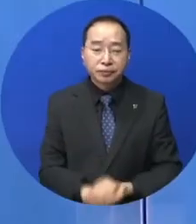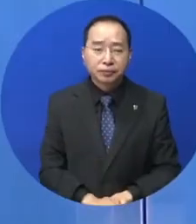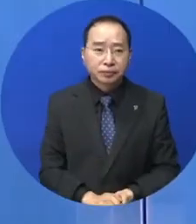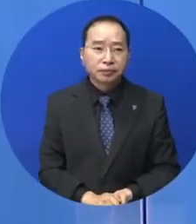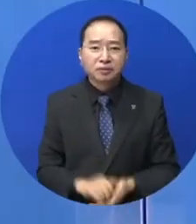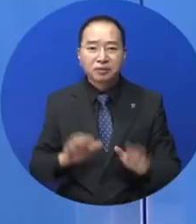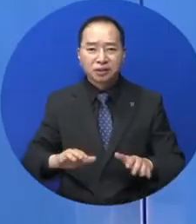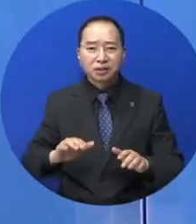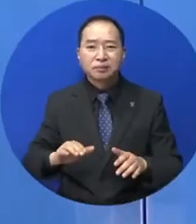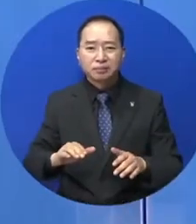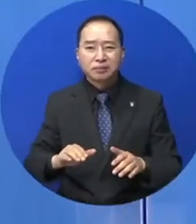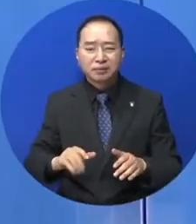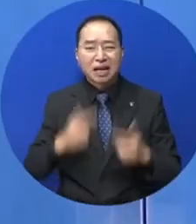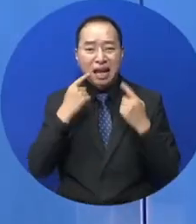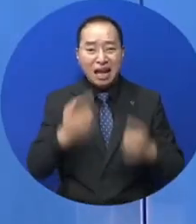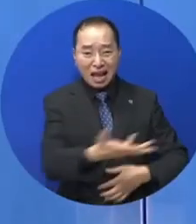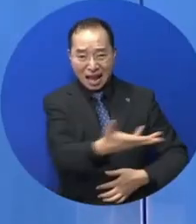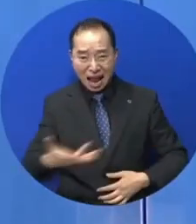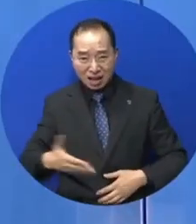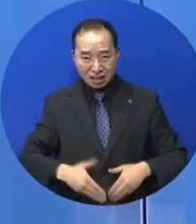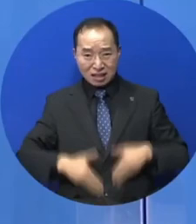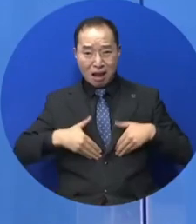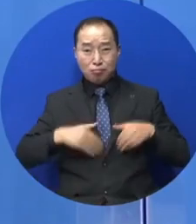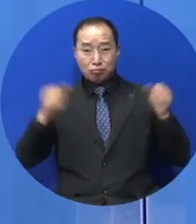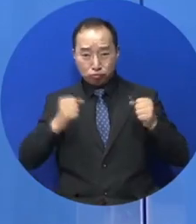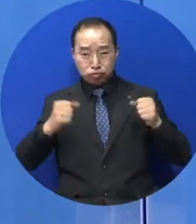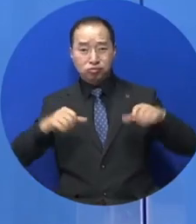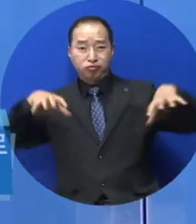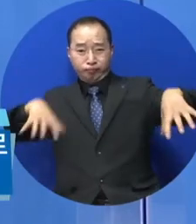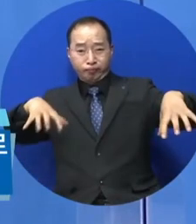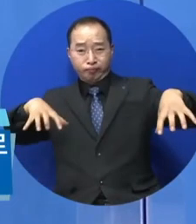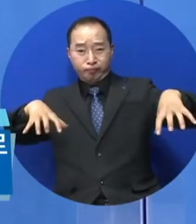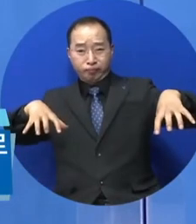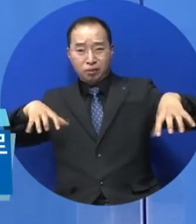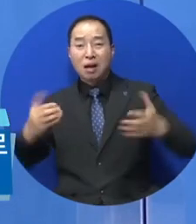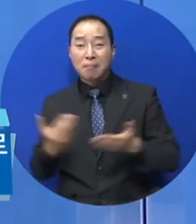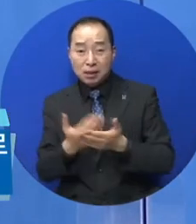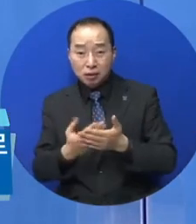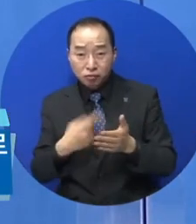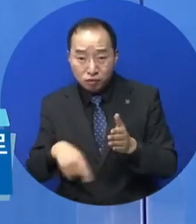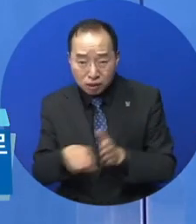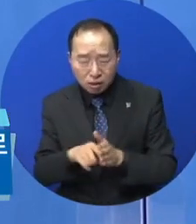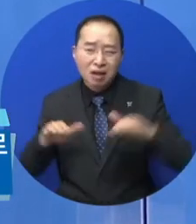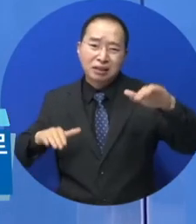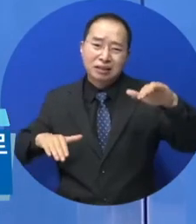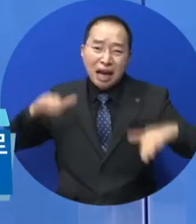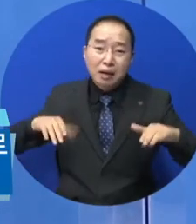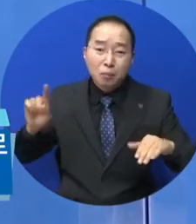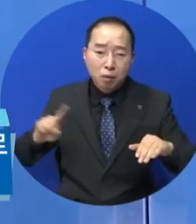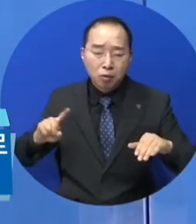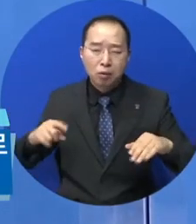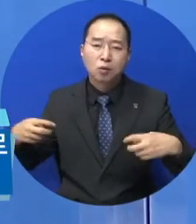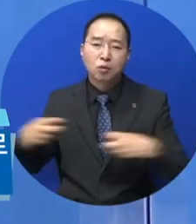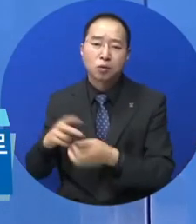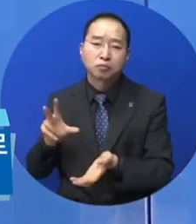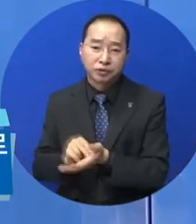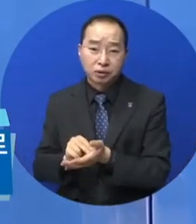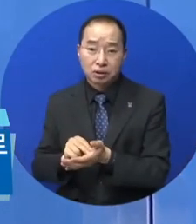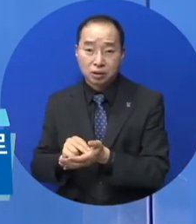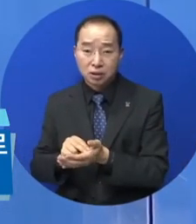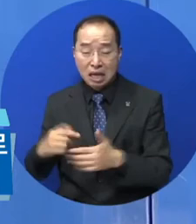지금 이제 강남북 균형 발전을 이야기할 때 그 가장 큰 격차가 되게 세 가지 아닙니까? 하나는 교통 인프라 격차가